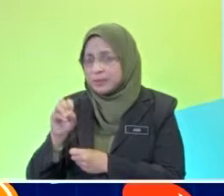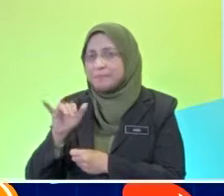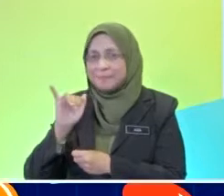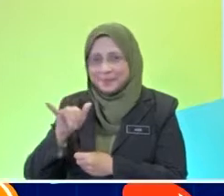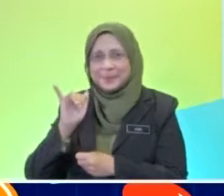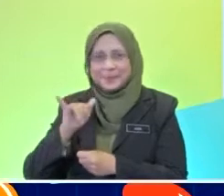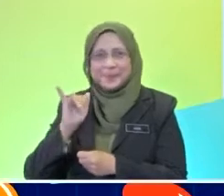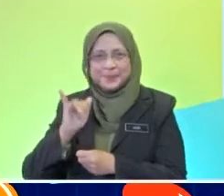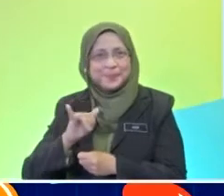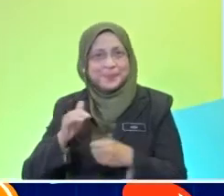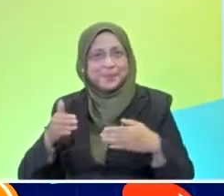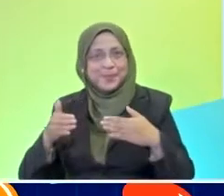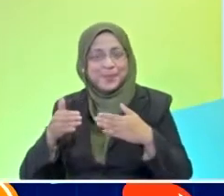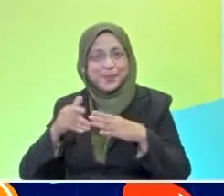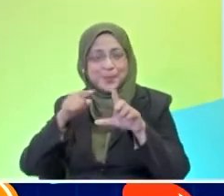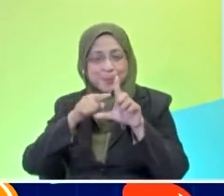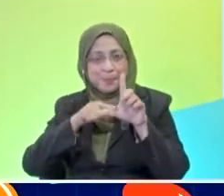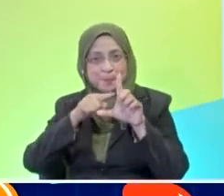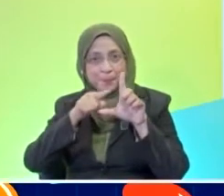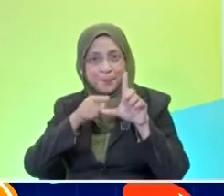Ya, okey. Ya, dapat